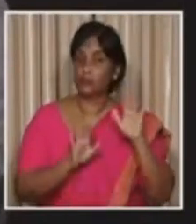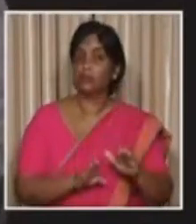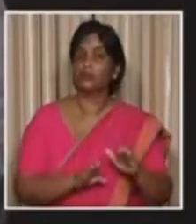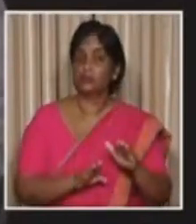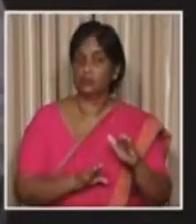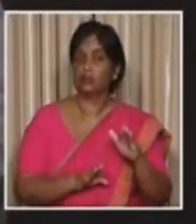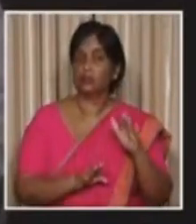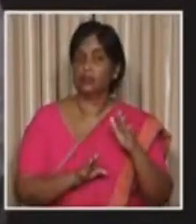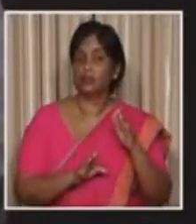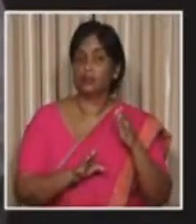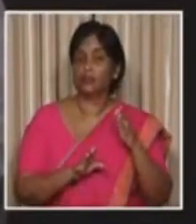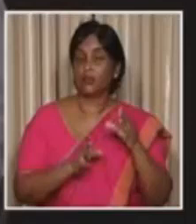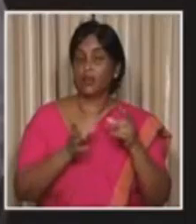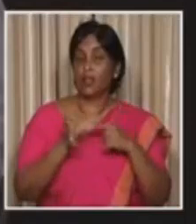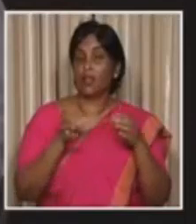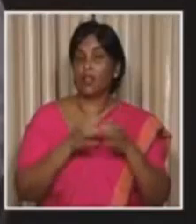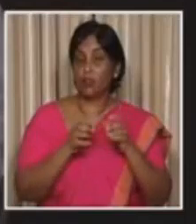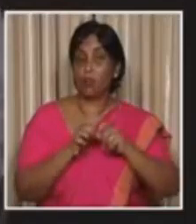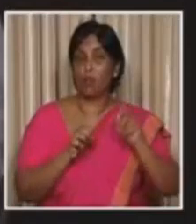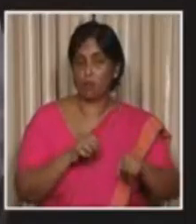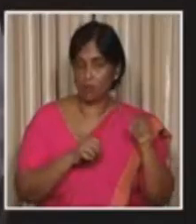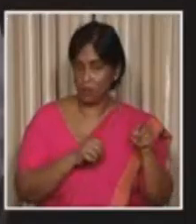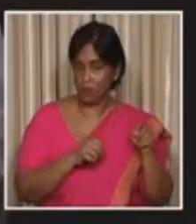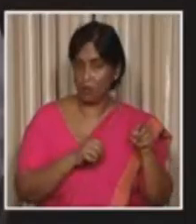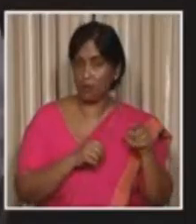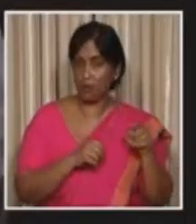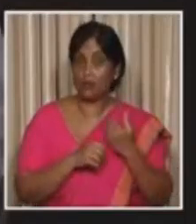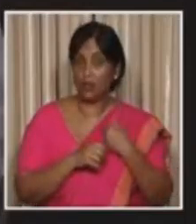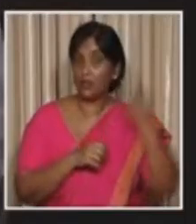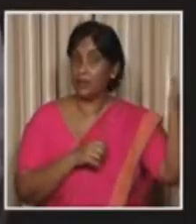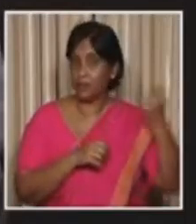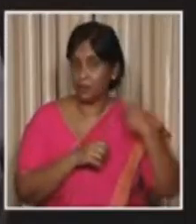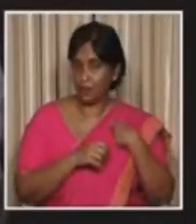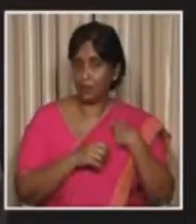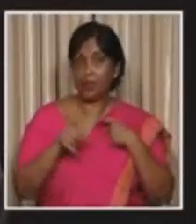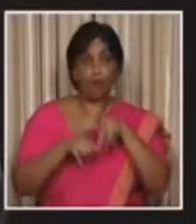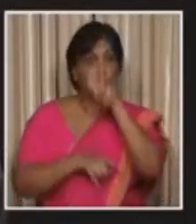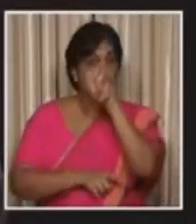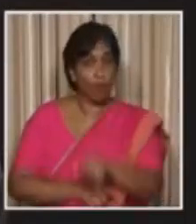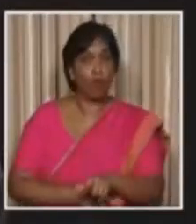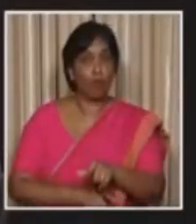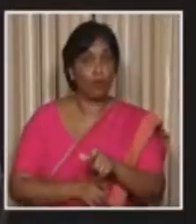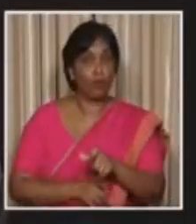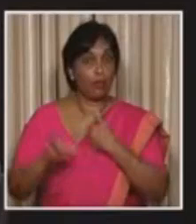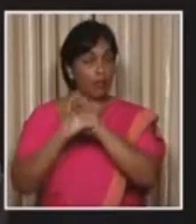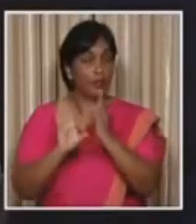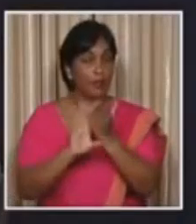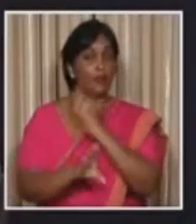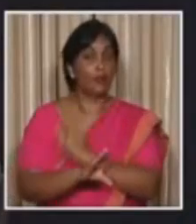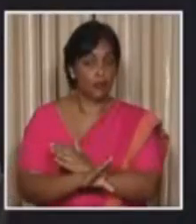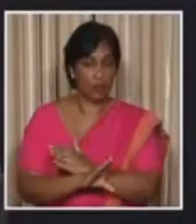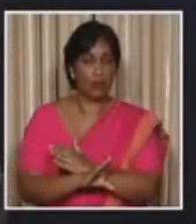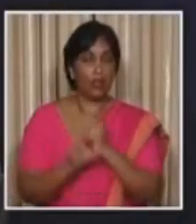කියලා සිවිල් ඒවිෂන් ඔතොරිටි එකේ බෝඩ් එකේ. මට එතනින් කිව්වා මේ පුද්ගලයා යන්න කලින්